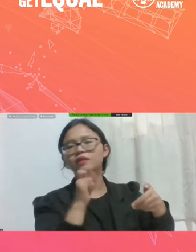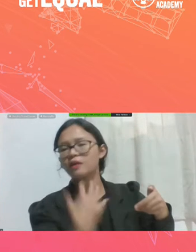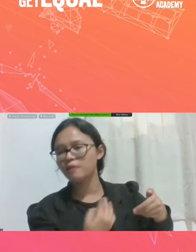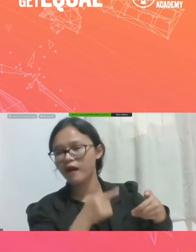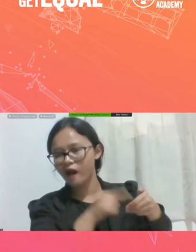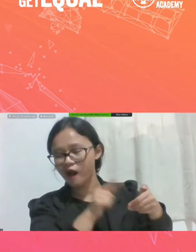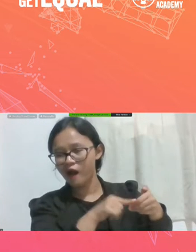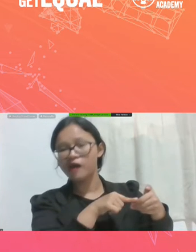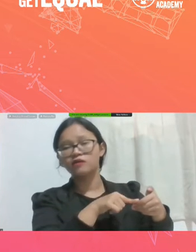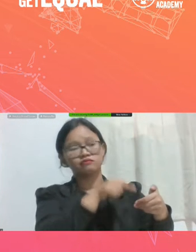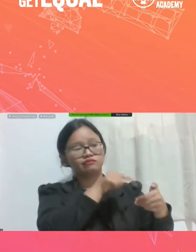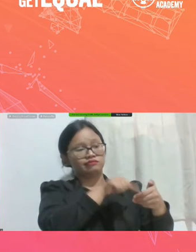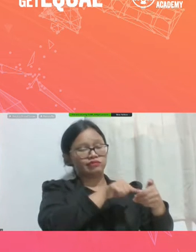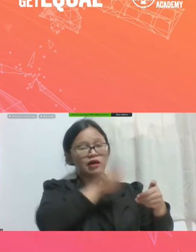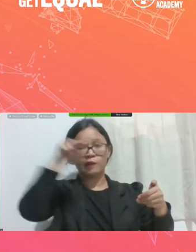Kemudian adanya